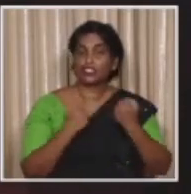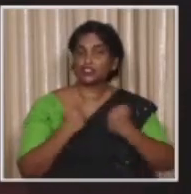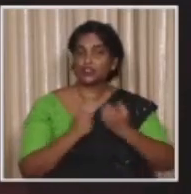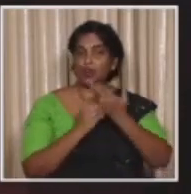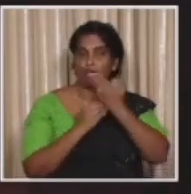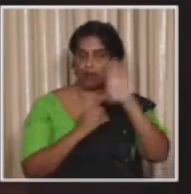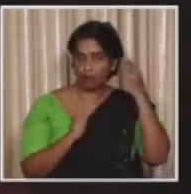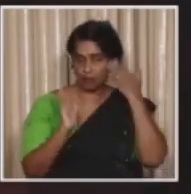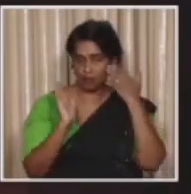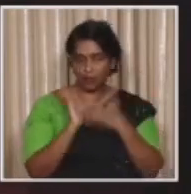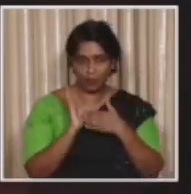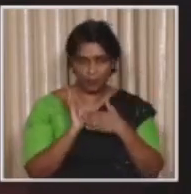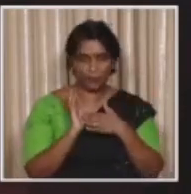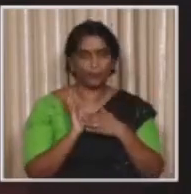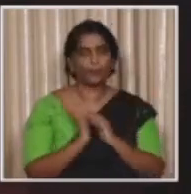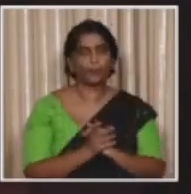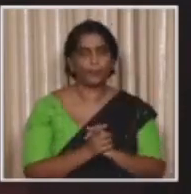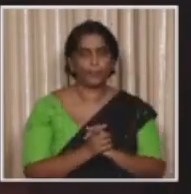කරන්න